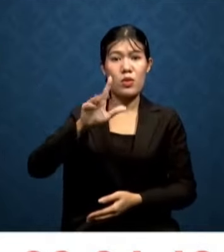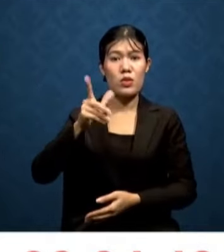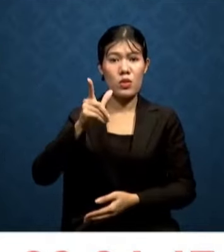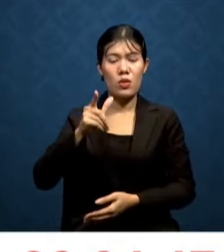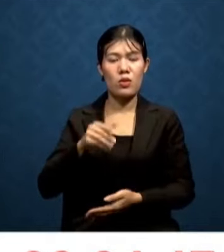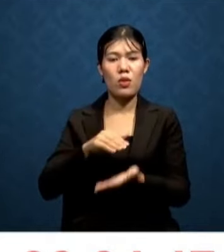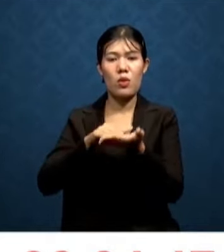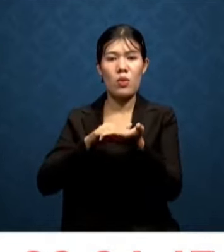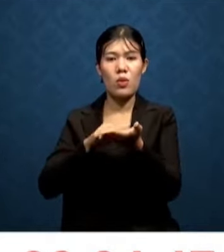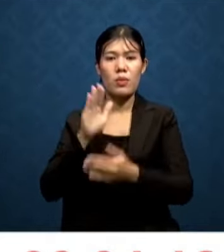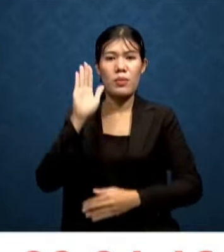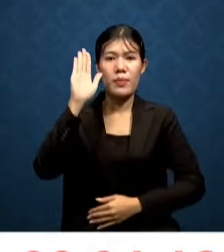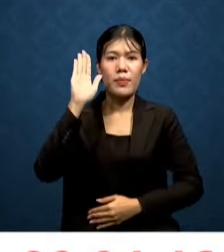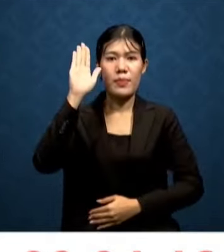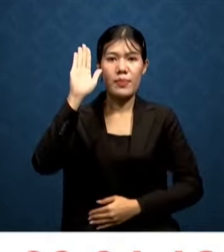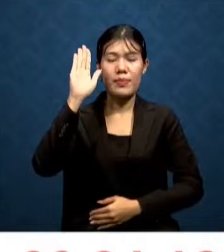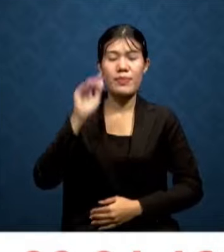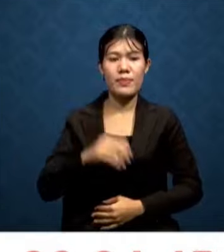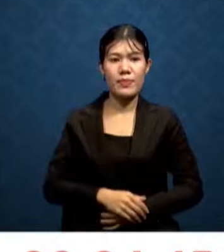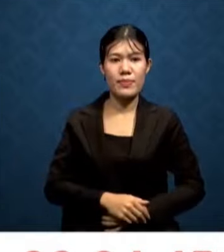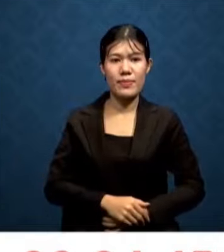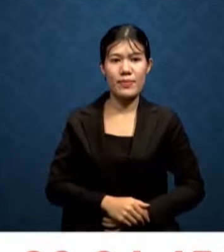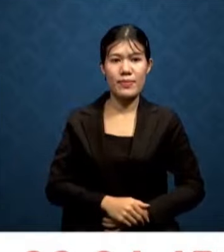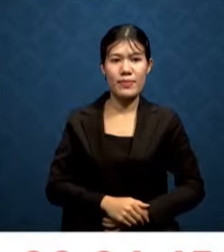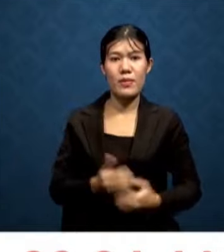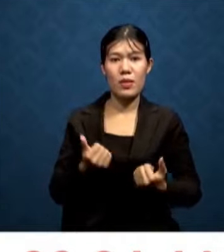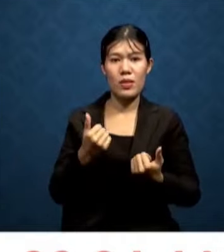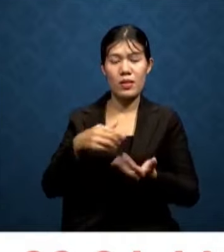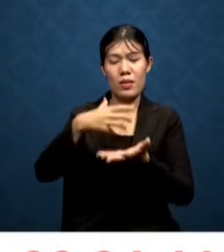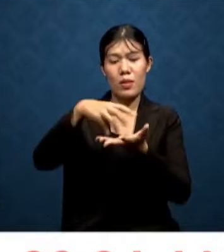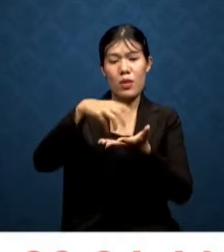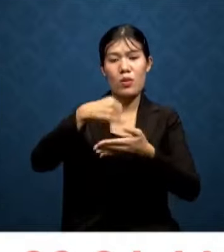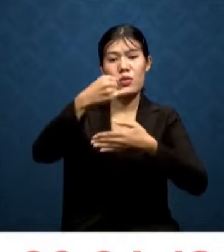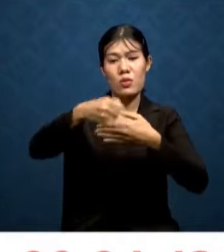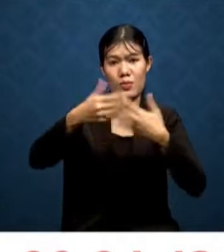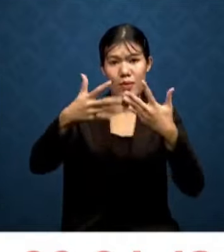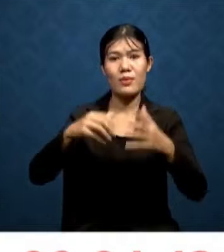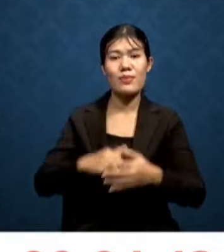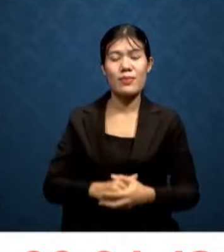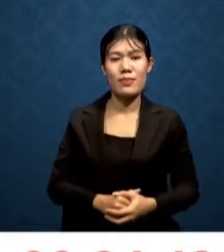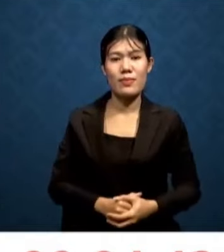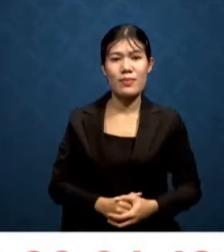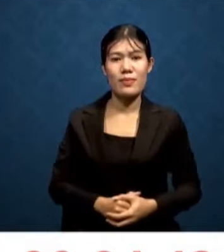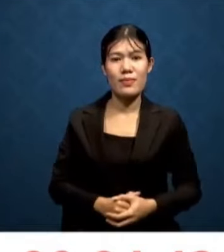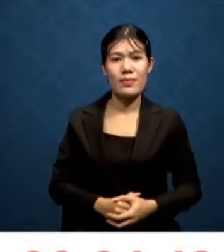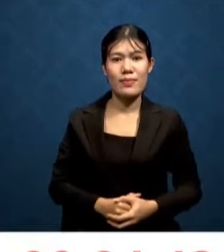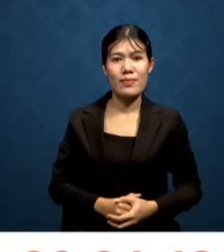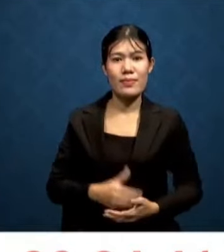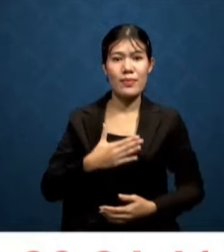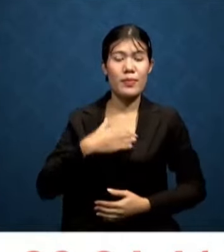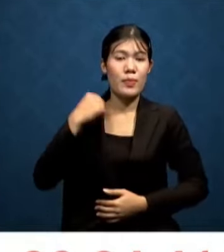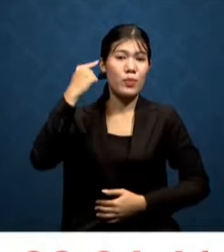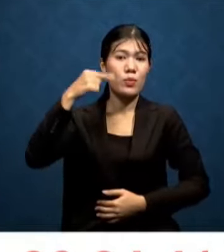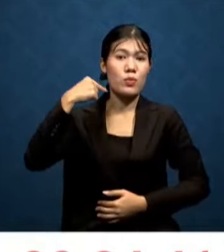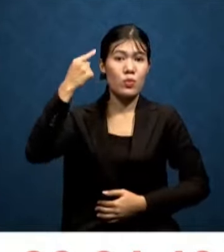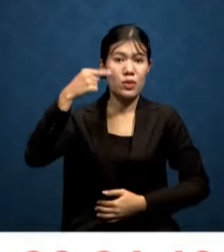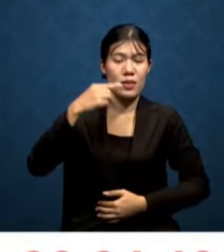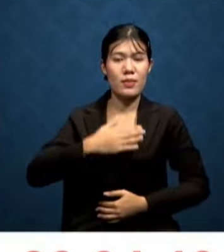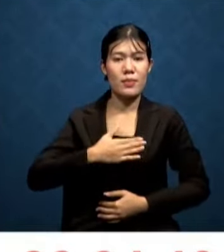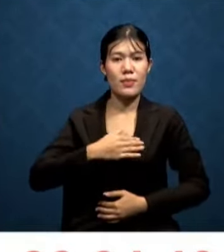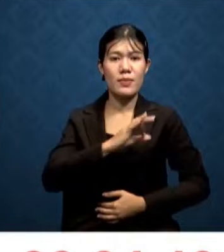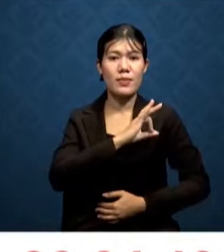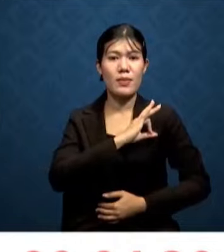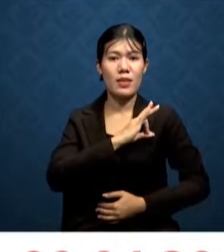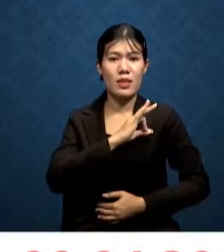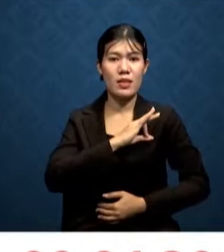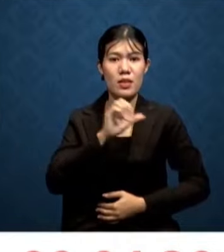ครับมีผู้ประท้วงครับท่าน ผมจบแล้วครับ ค่ะใ ครจะพูดก็พูดต่อไปเลยครับ ท่านประธานดิฉันนางสาวรัชนีกรทองทิพย์สมาชิกวุ